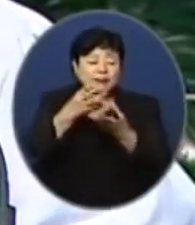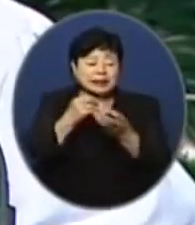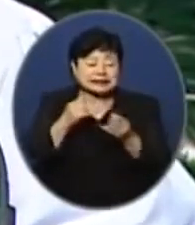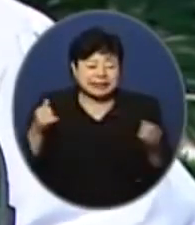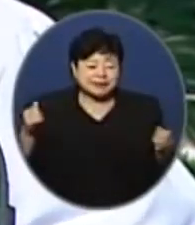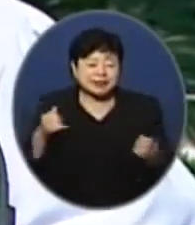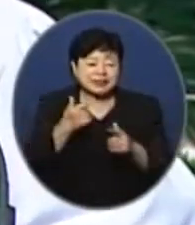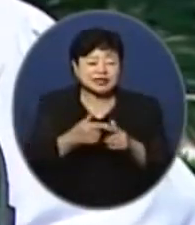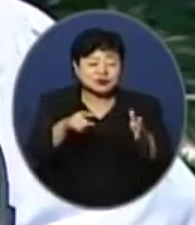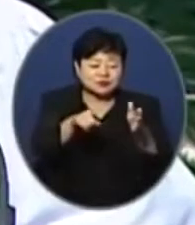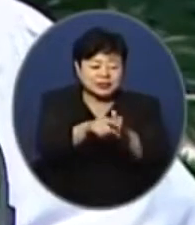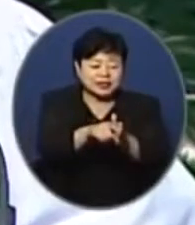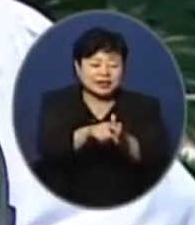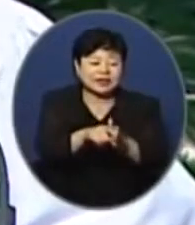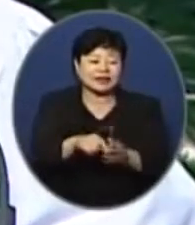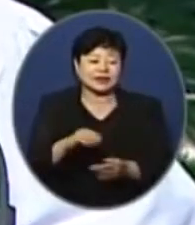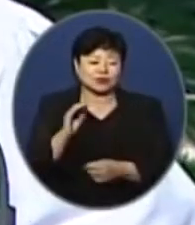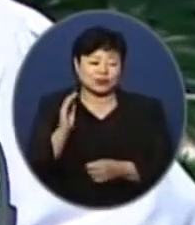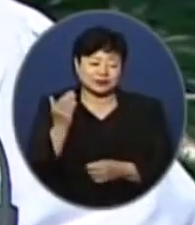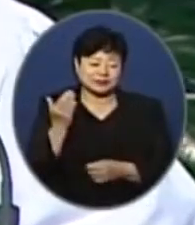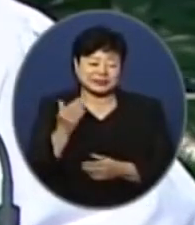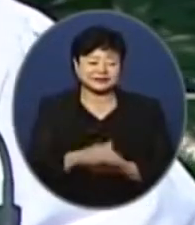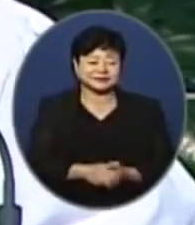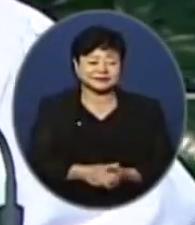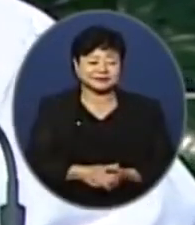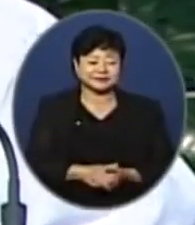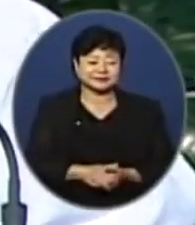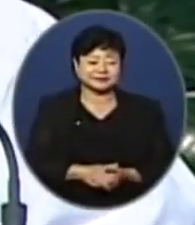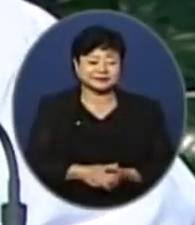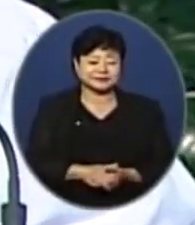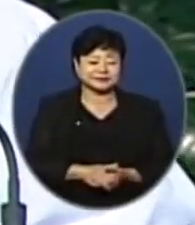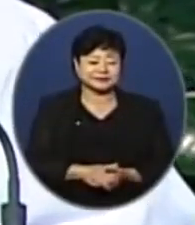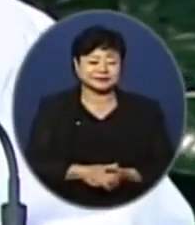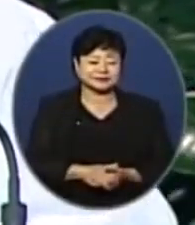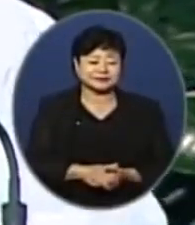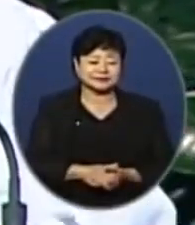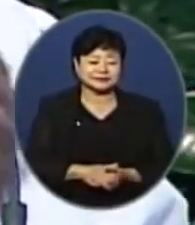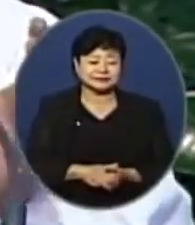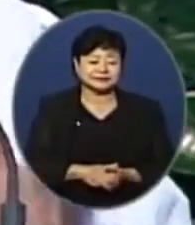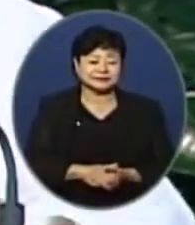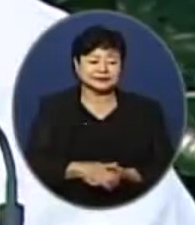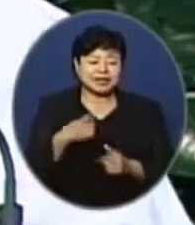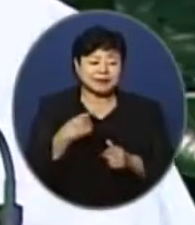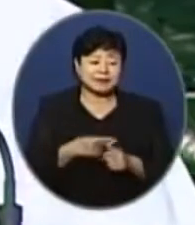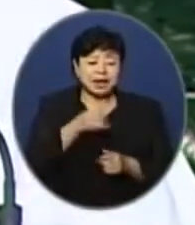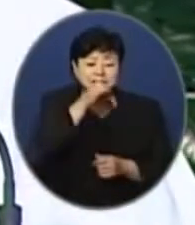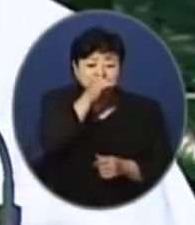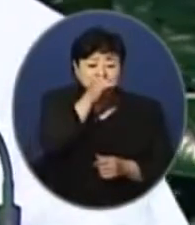사람들이 함께 주님 앞에 나와 예수를 믿게 된 것입니다. 그에게 핍박이